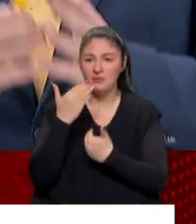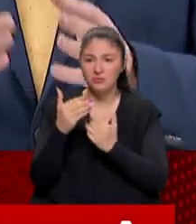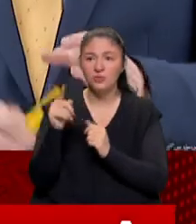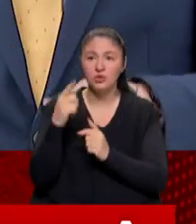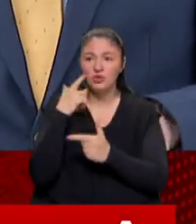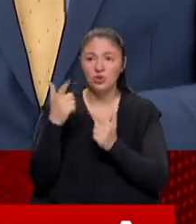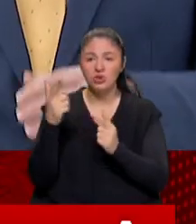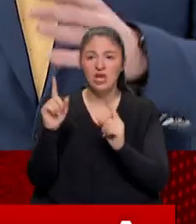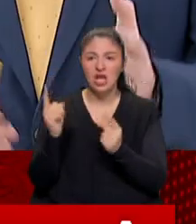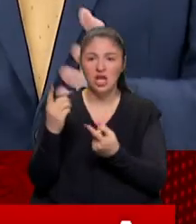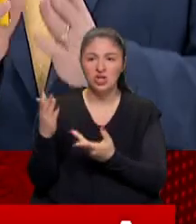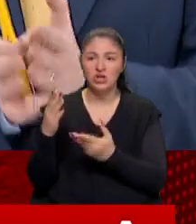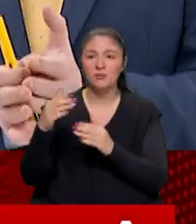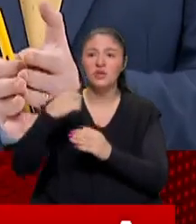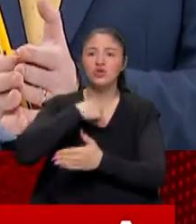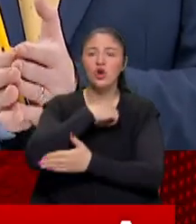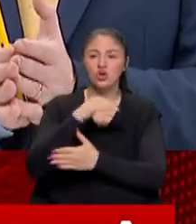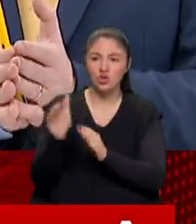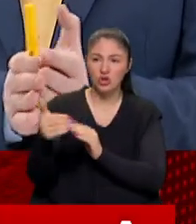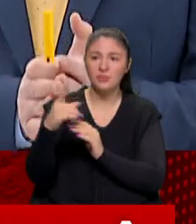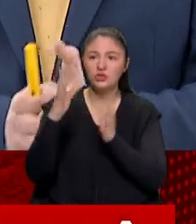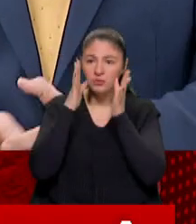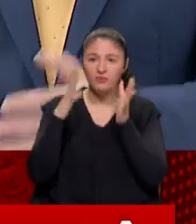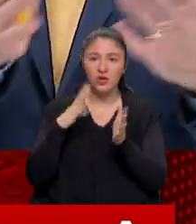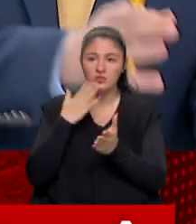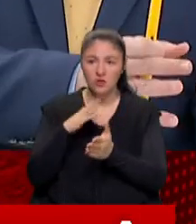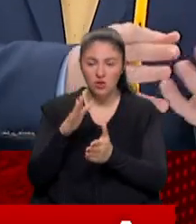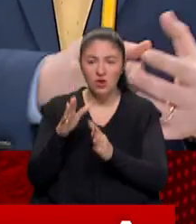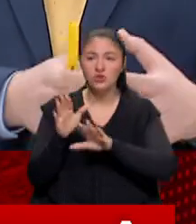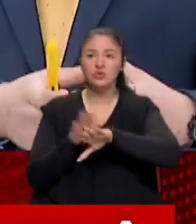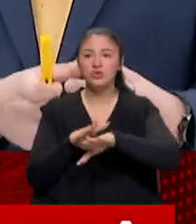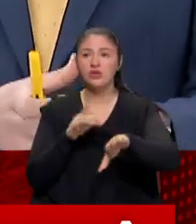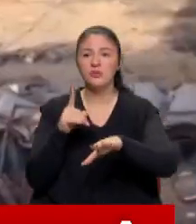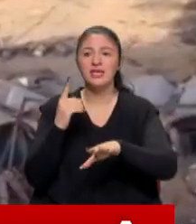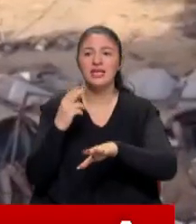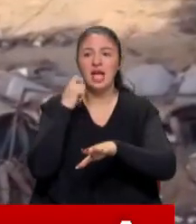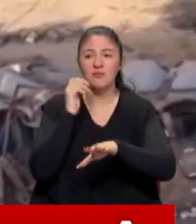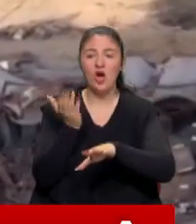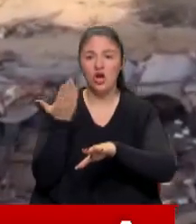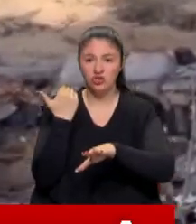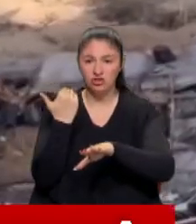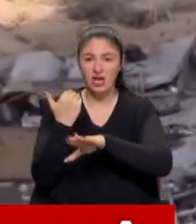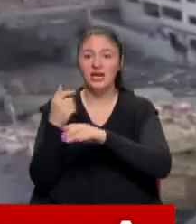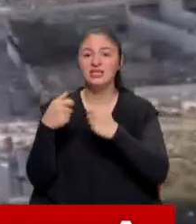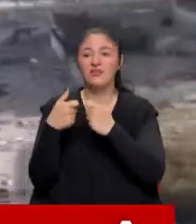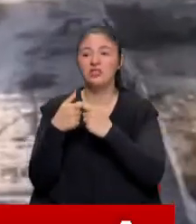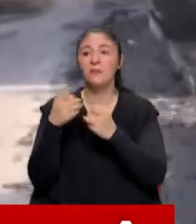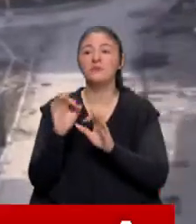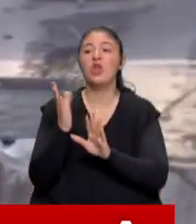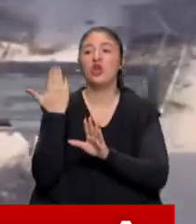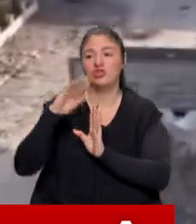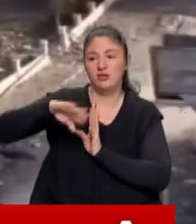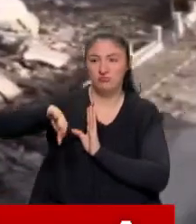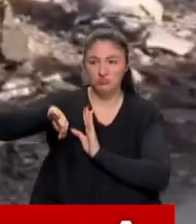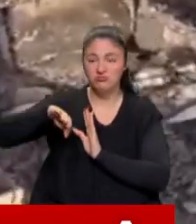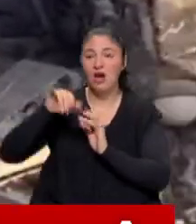Bu görüntü ilginç. Köşede mesela bir cami var. O cami artık yok. Sol taraf bu 7 Ekim'den önce, yani savaşın başlamasından hemen